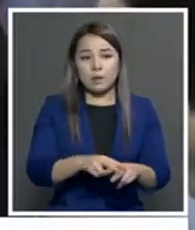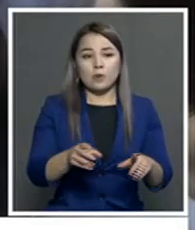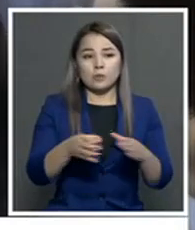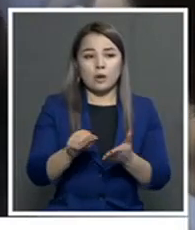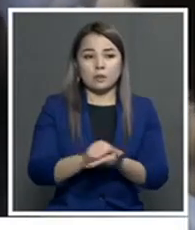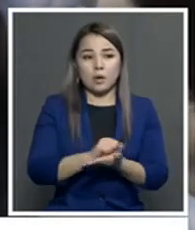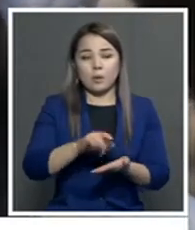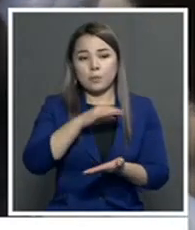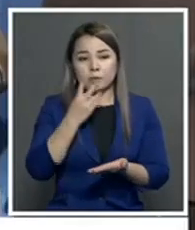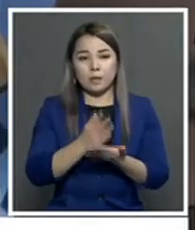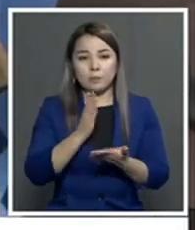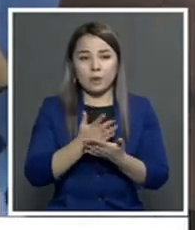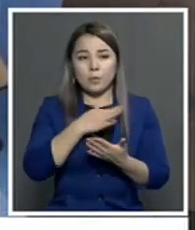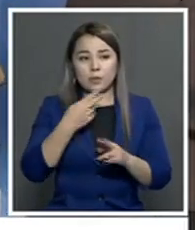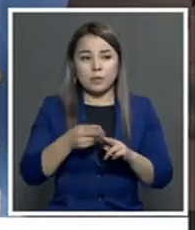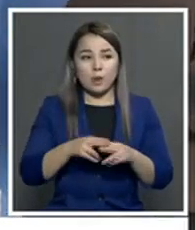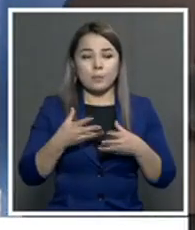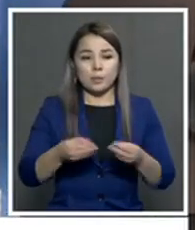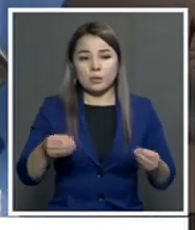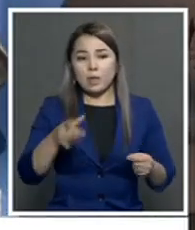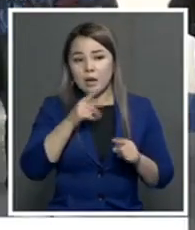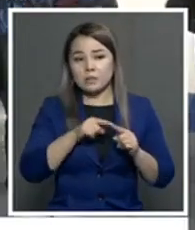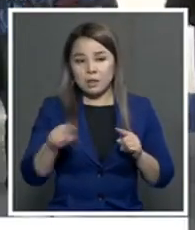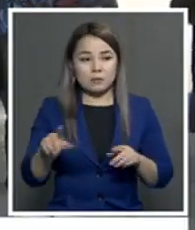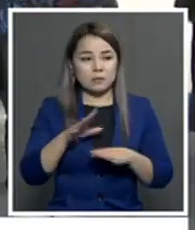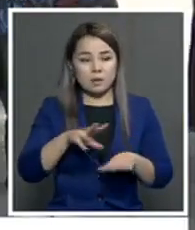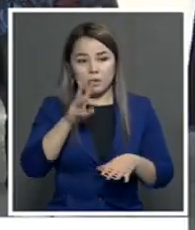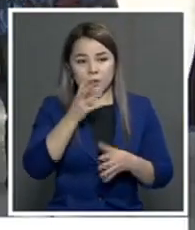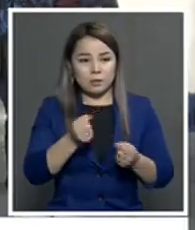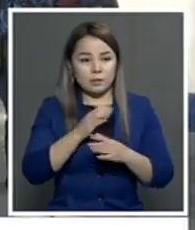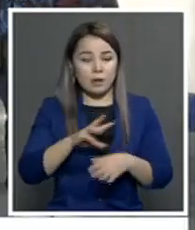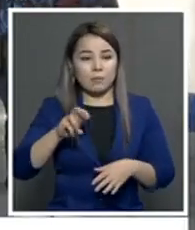құжат жүр. Олардың көбі көктемнен бері жалақы алмаған.